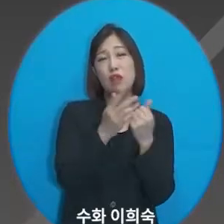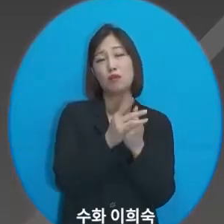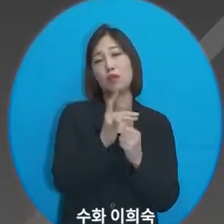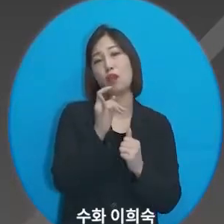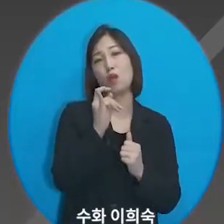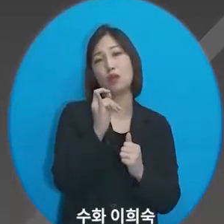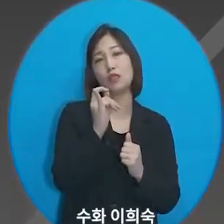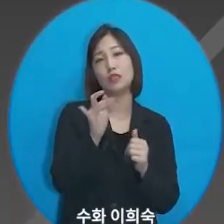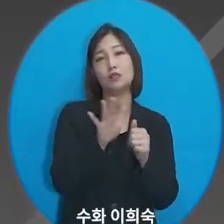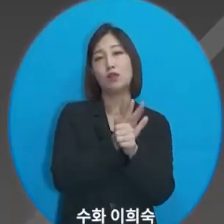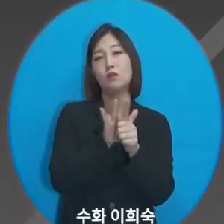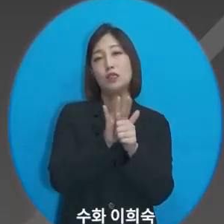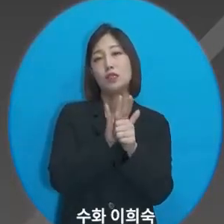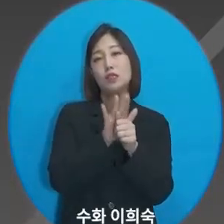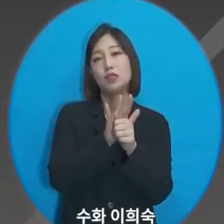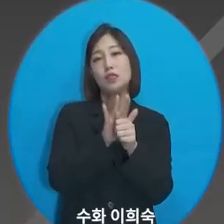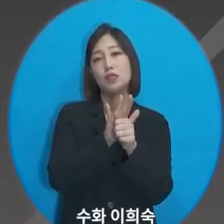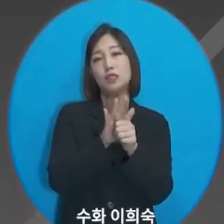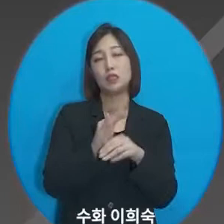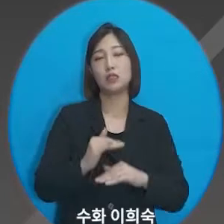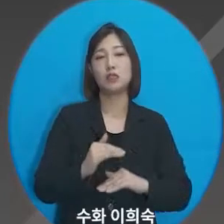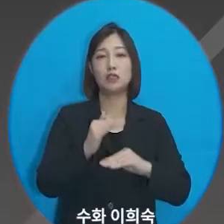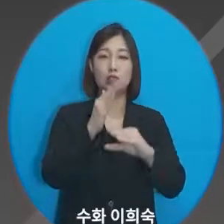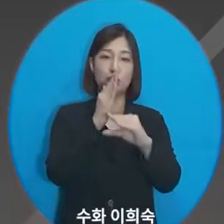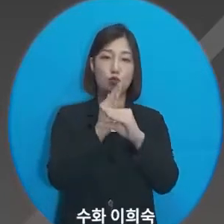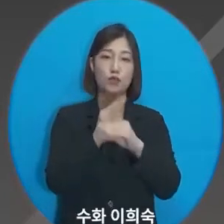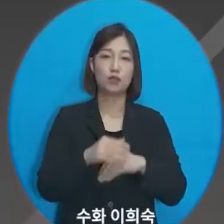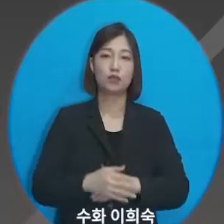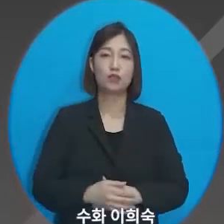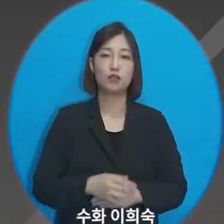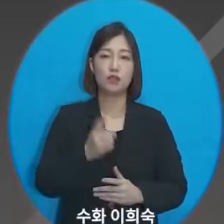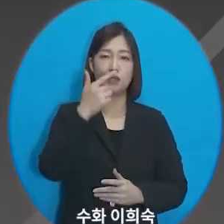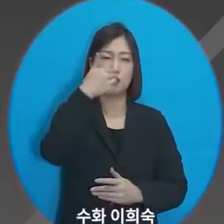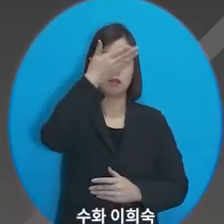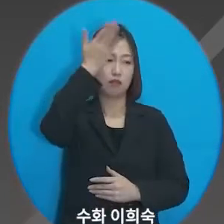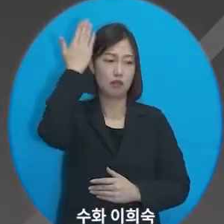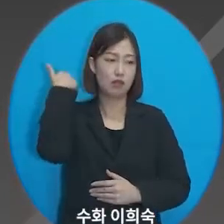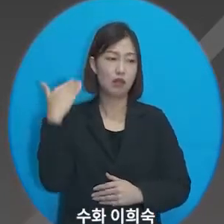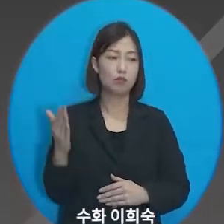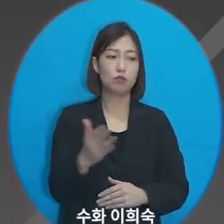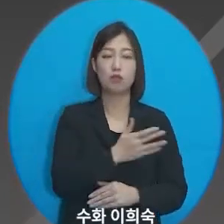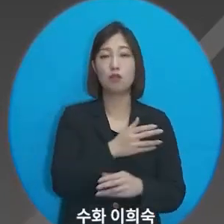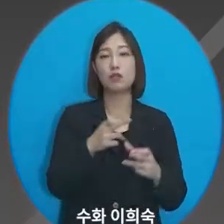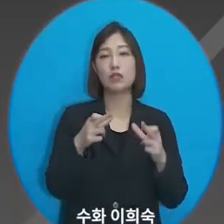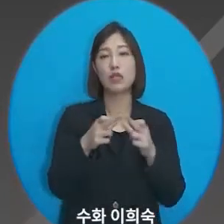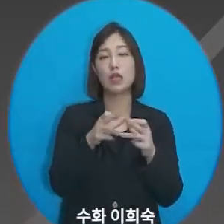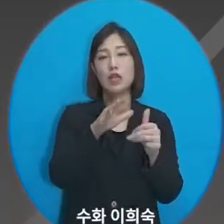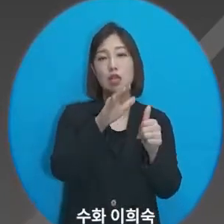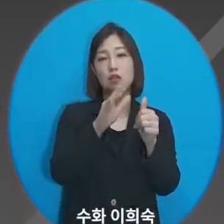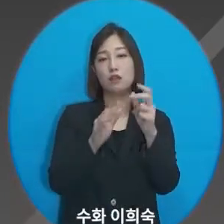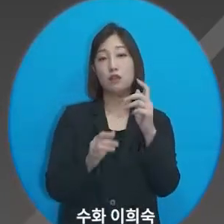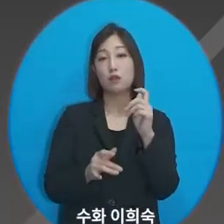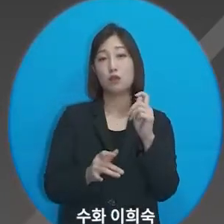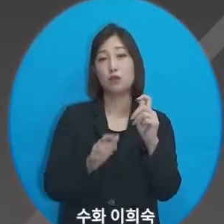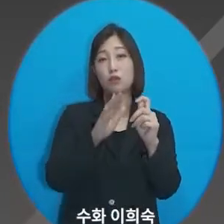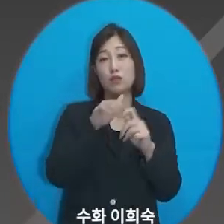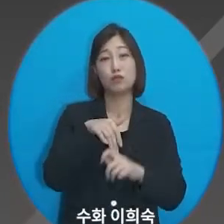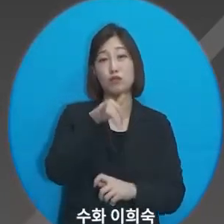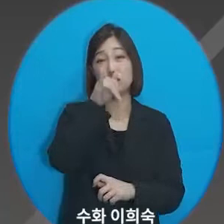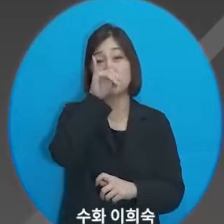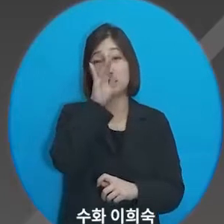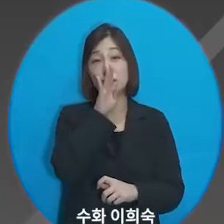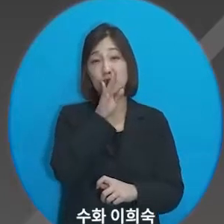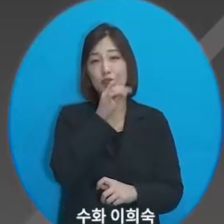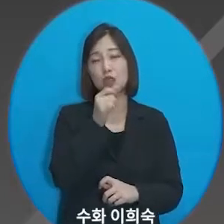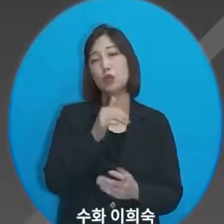곳들도 기존에 장콜 서비스가 있지만 예외되었던 이런 분들을 위한 서비스를 개발하는 것. 그다음에 마트